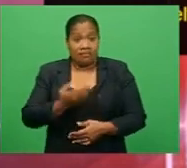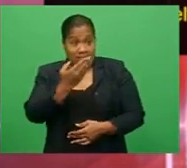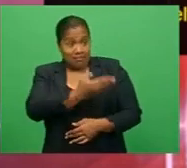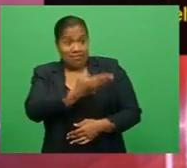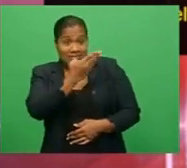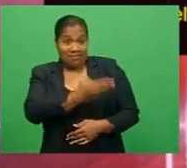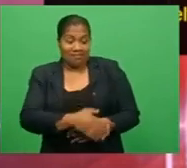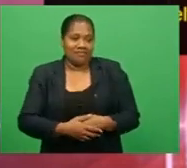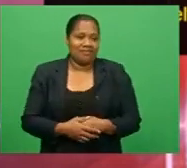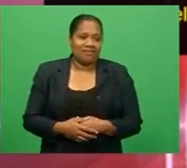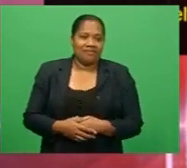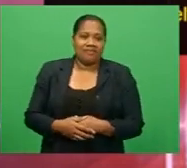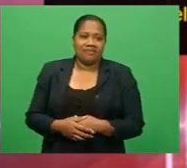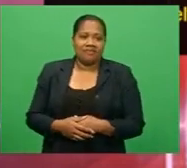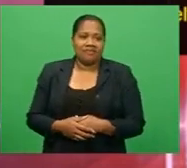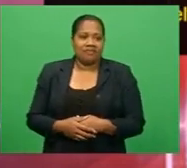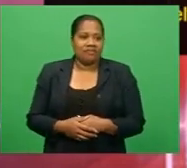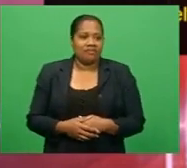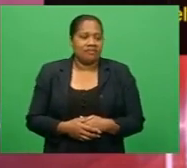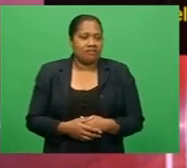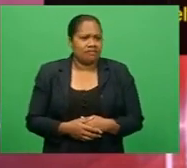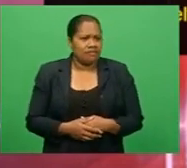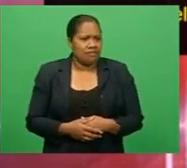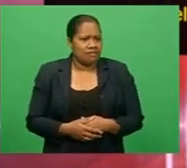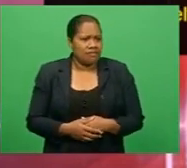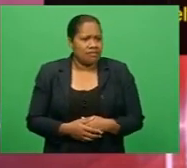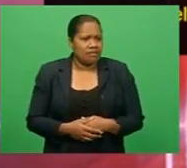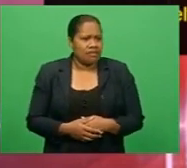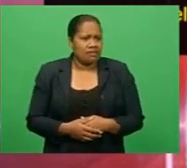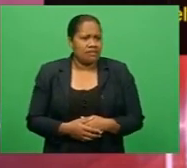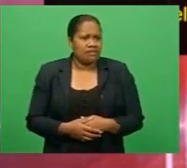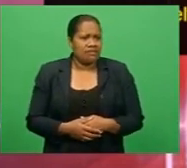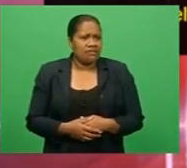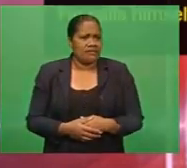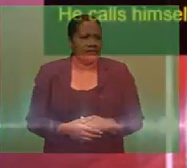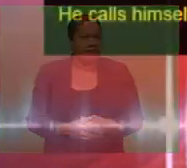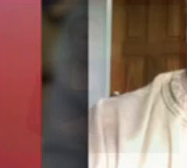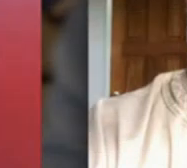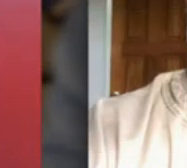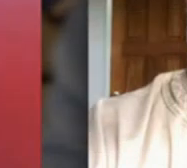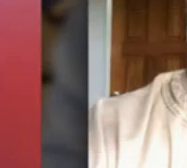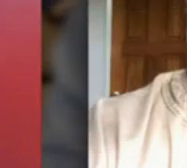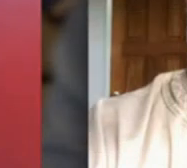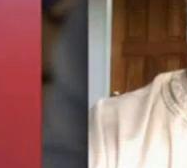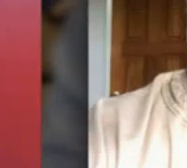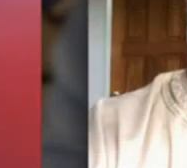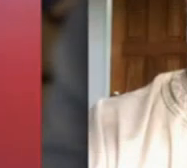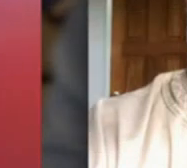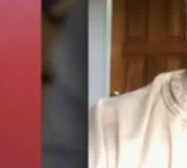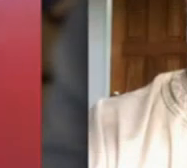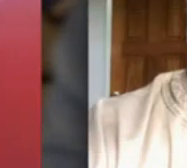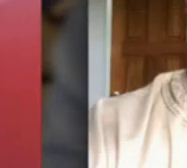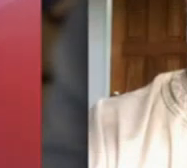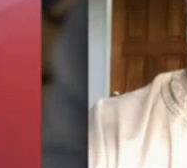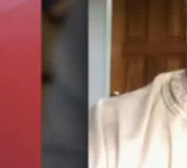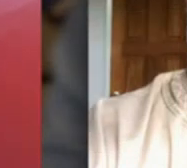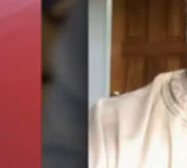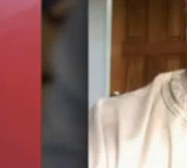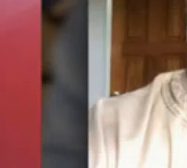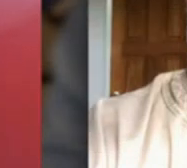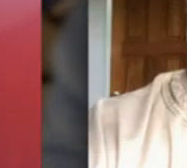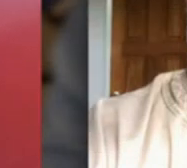तो वो शर्म खाई because वो बहुत भारी पंडित बना है अपने आप के. He was never a member of the Fiji